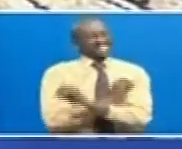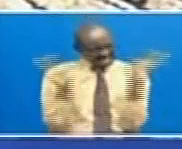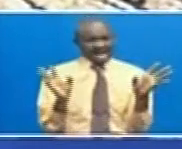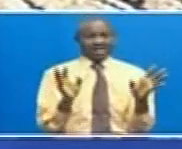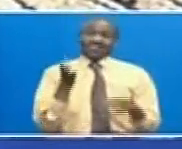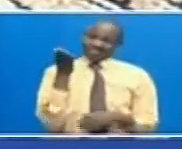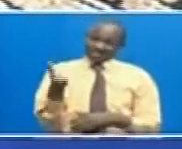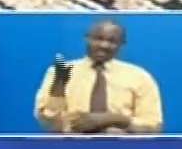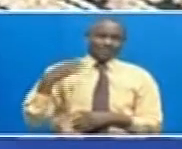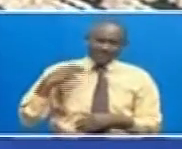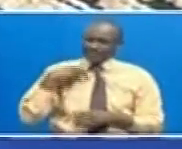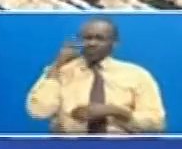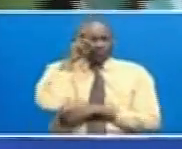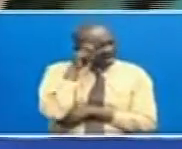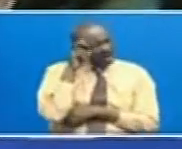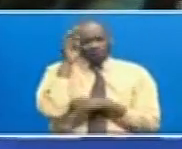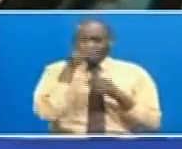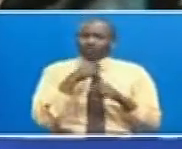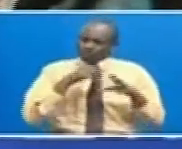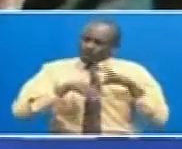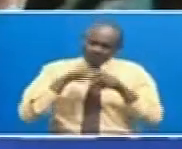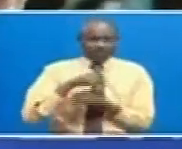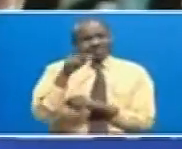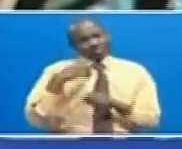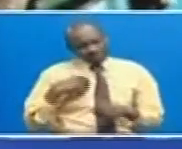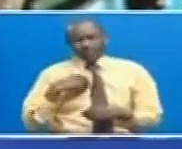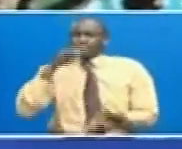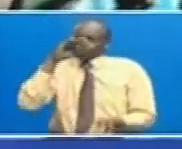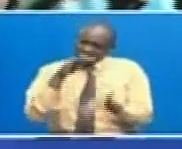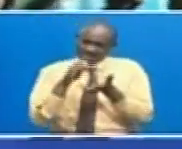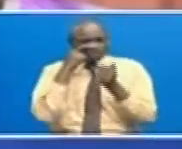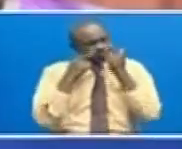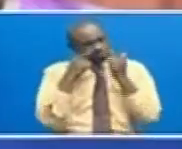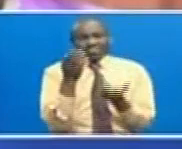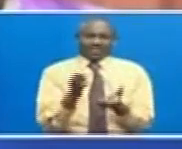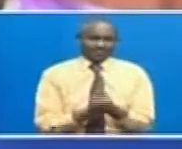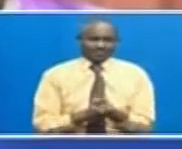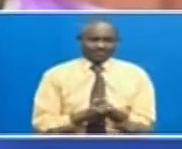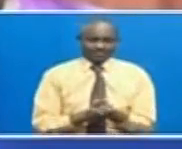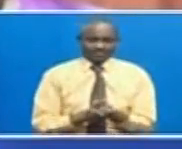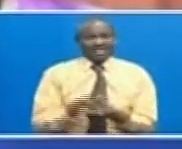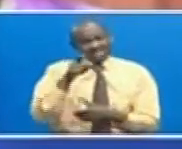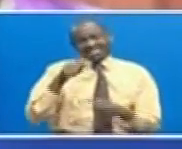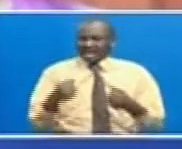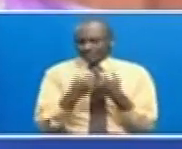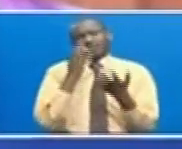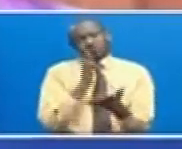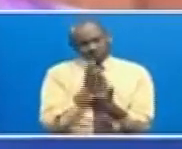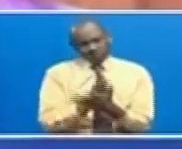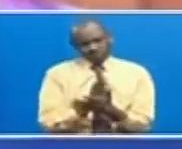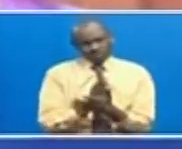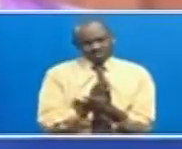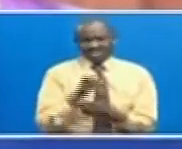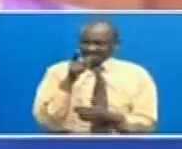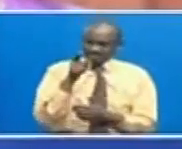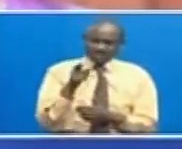maneno ya kuliwaza yaliyotolewa angalau kupunguza majonzi yaliyokuweko. The tragedy happened, the mystery of